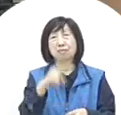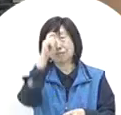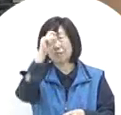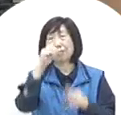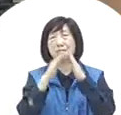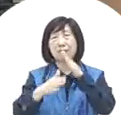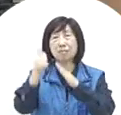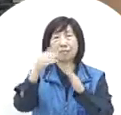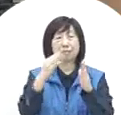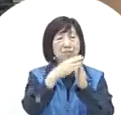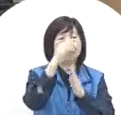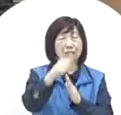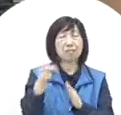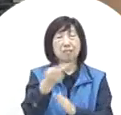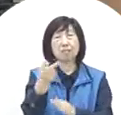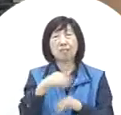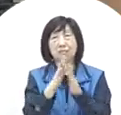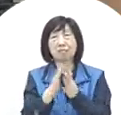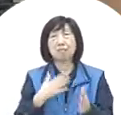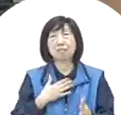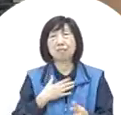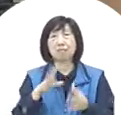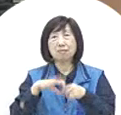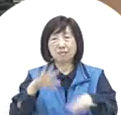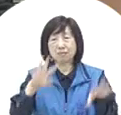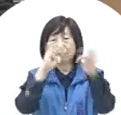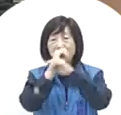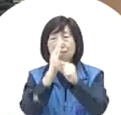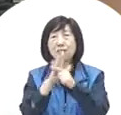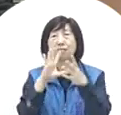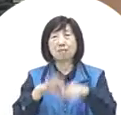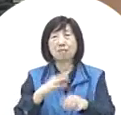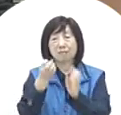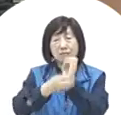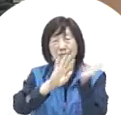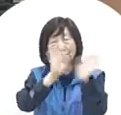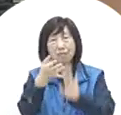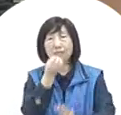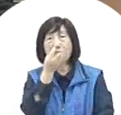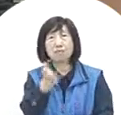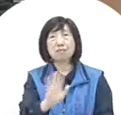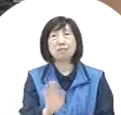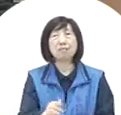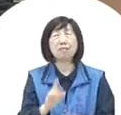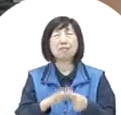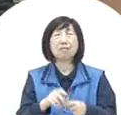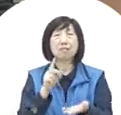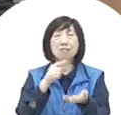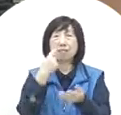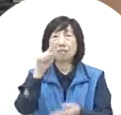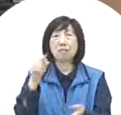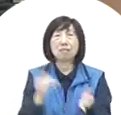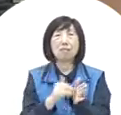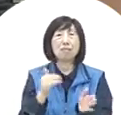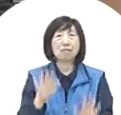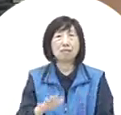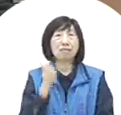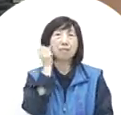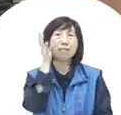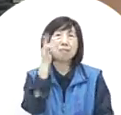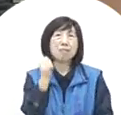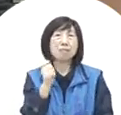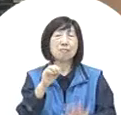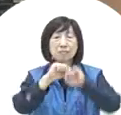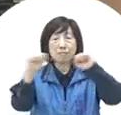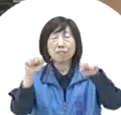情，但因为在侦办中，细节我就不多透露。但简单来说，这个案子报案数月之后，到现在还没有破案。而